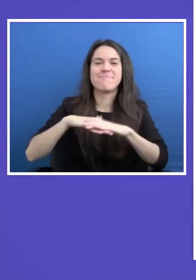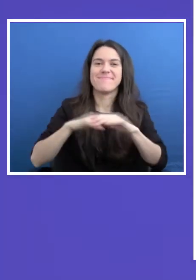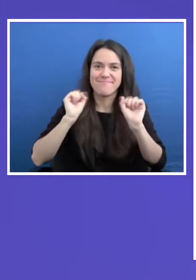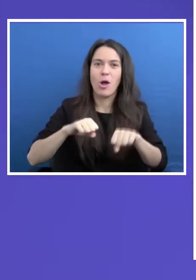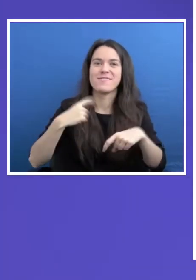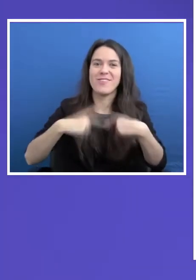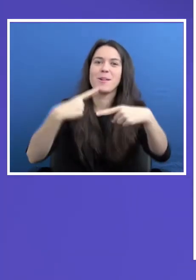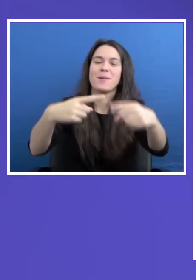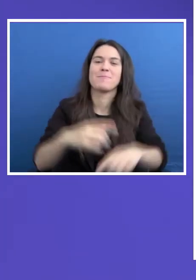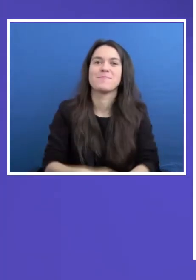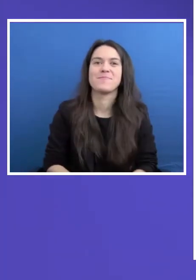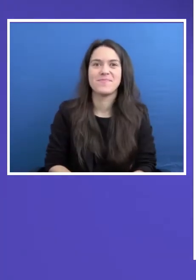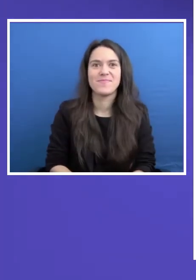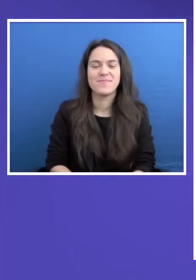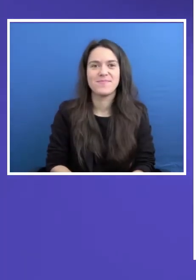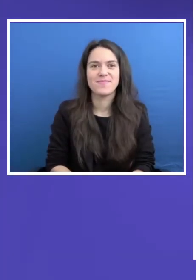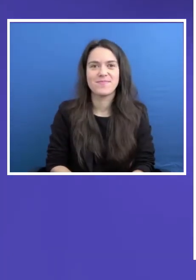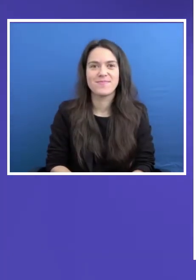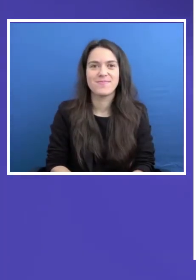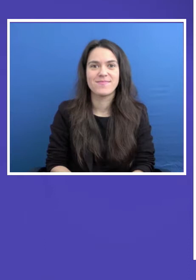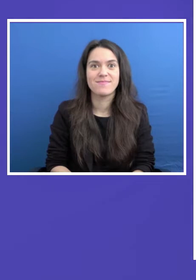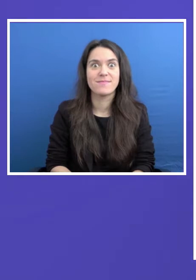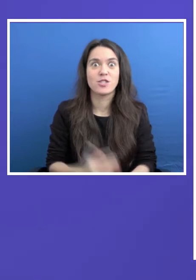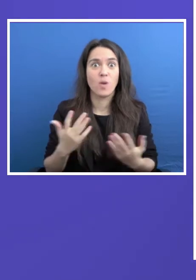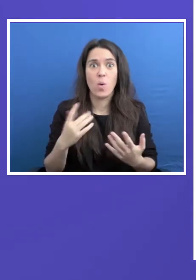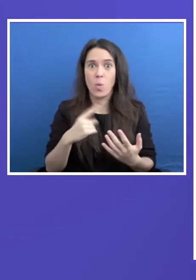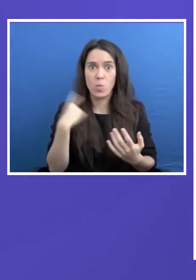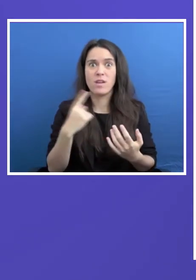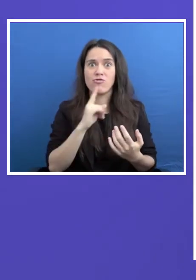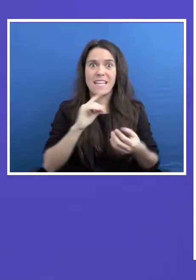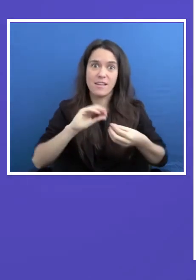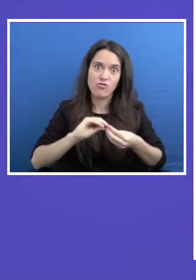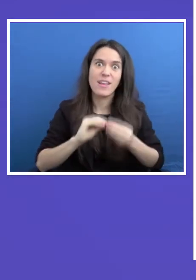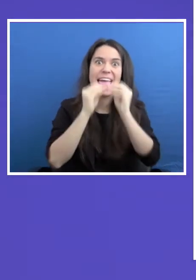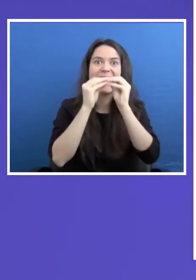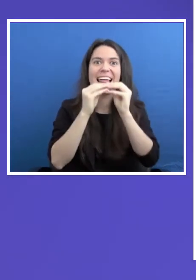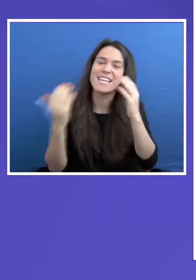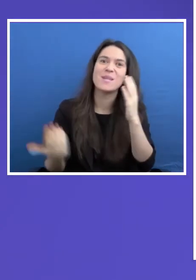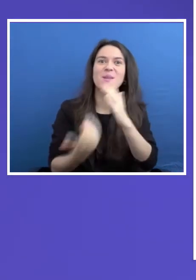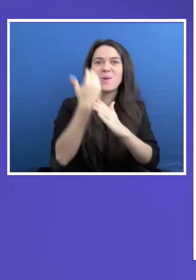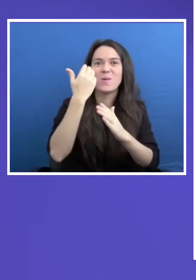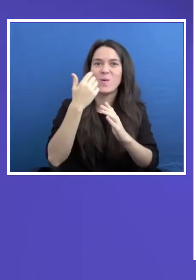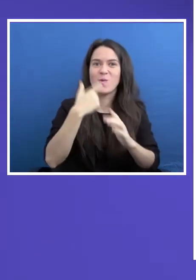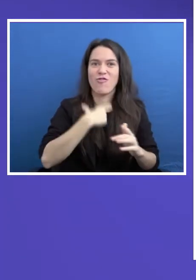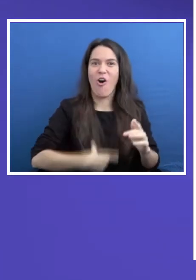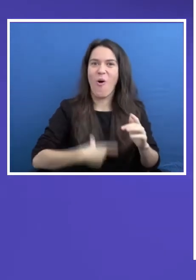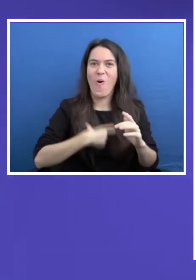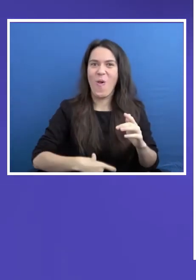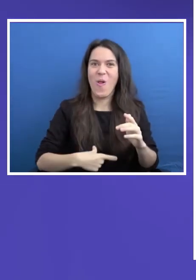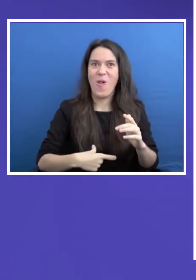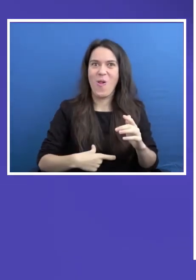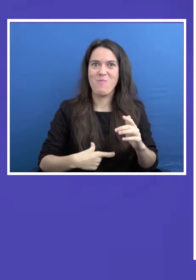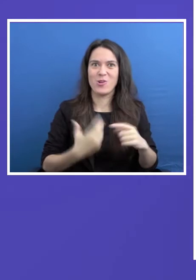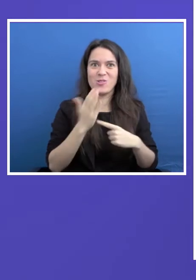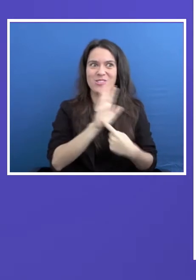فانا عايزه ابقى زيه، طب انا عايزه ابقى احسن، طب ازاي اثقل نفسي وقدراتي وخبراتي علشان اقدر اوصل لهذا